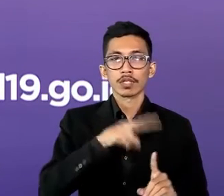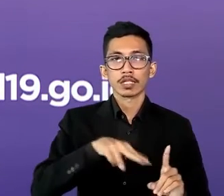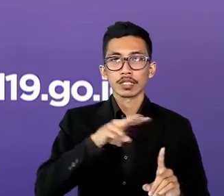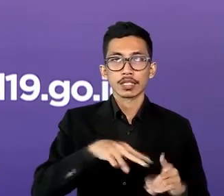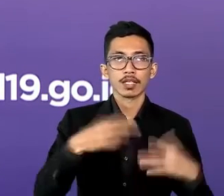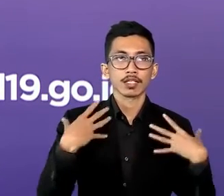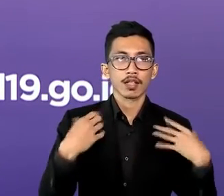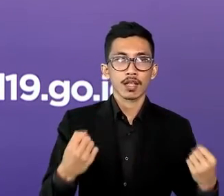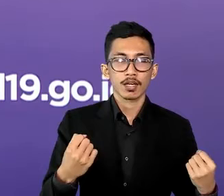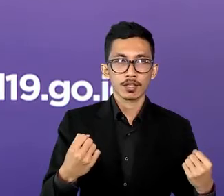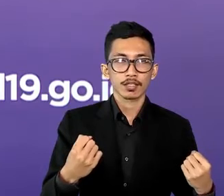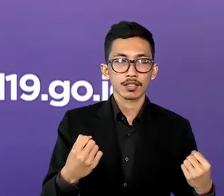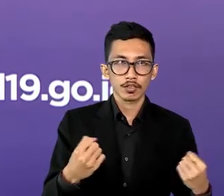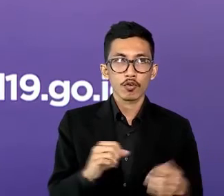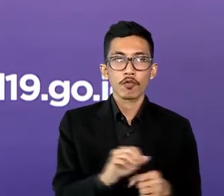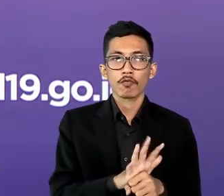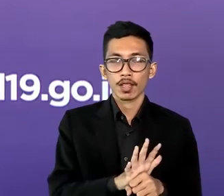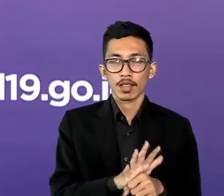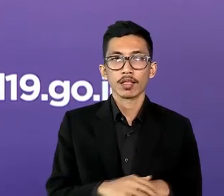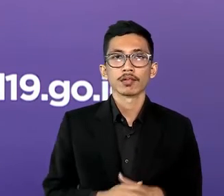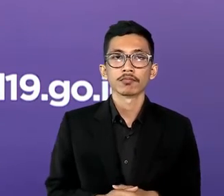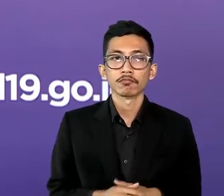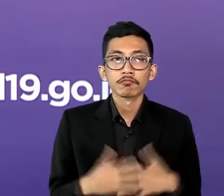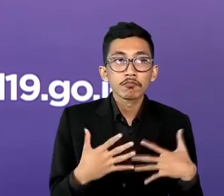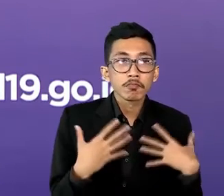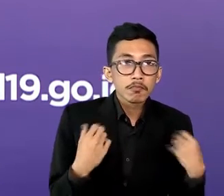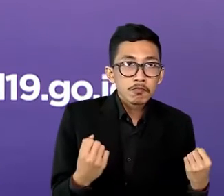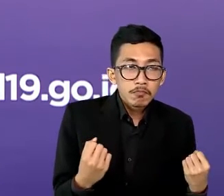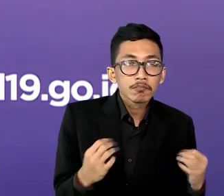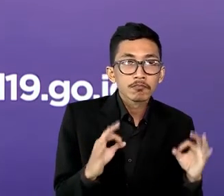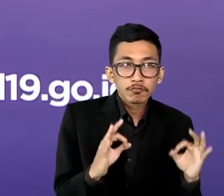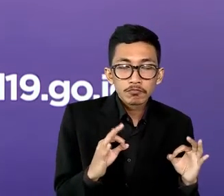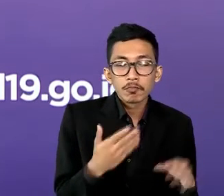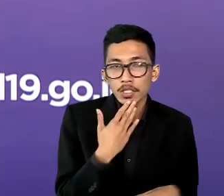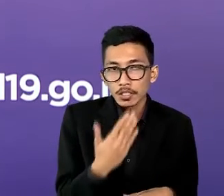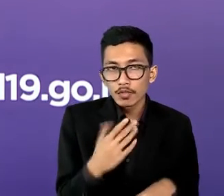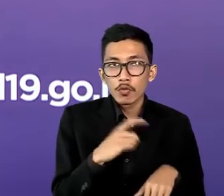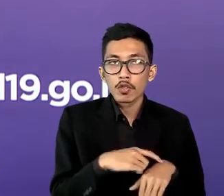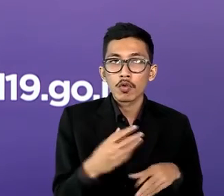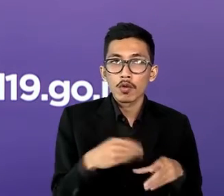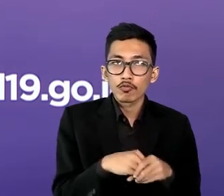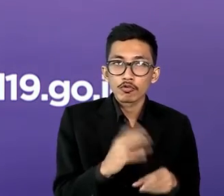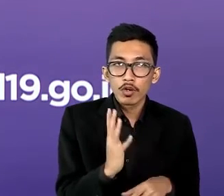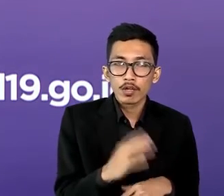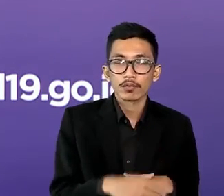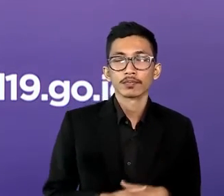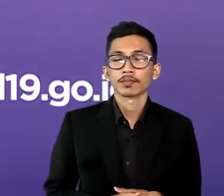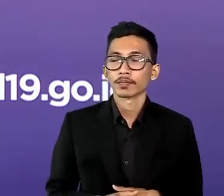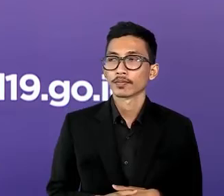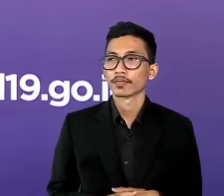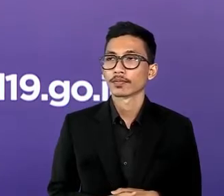Penanganan Kesehatan Satgas Penanganan COVID-19. Kabar baik ya dok, terima kasih atas waktunya untuk bergabung hari ini.